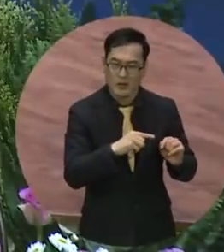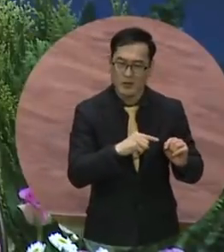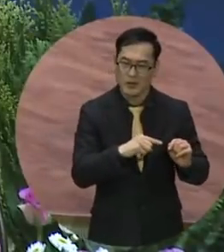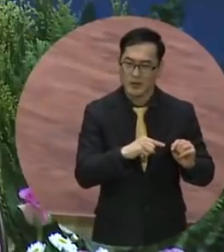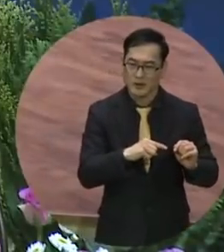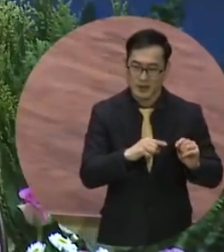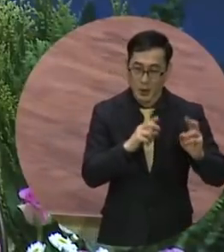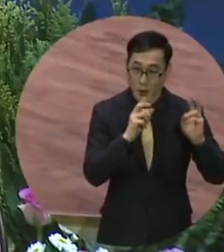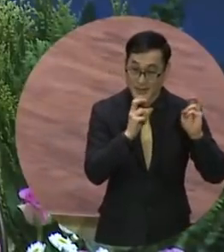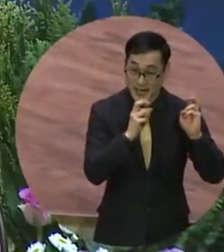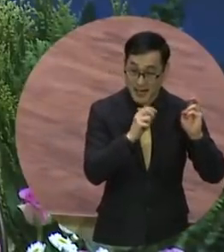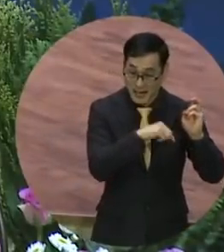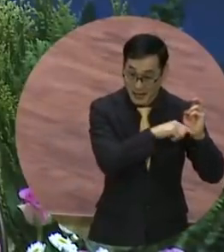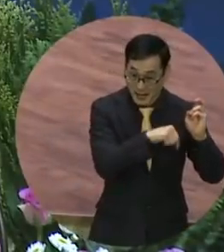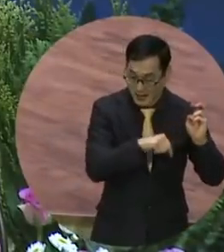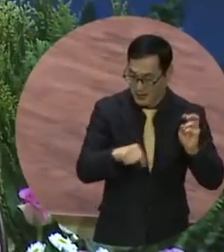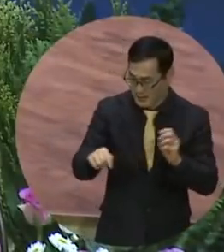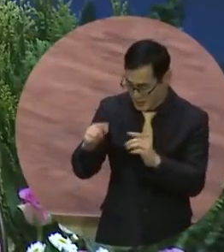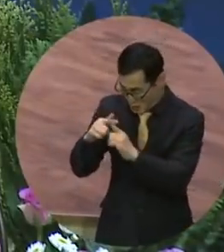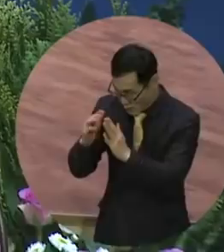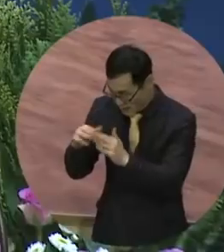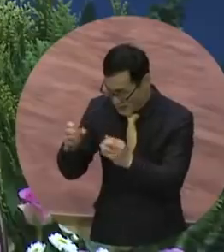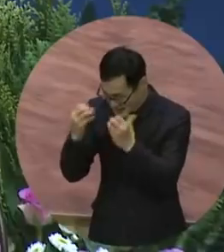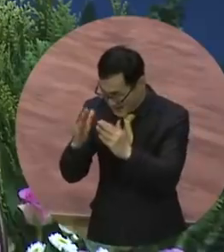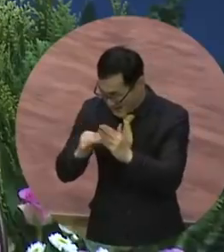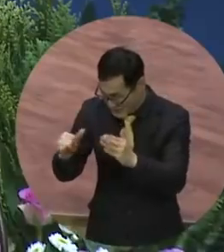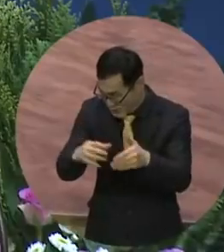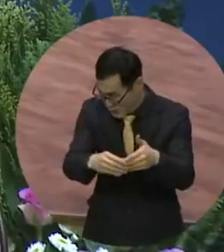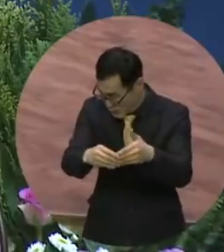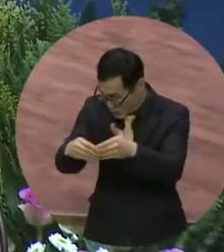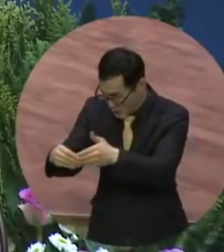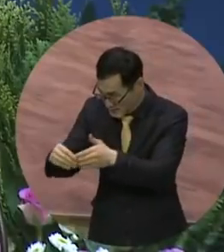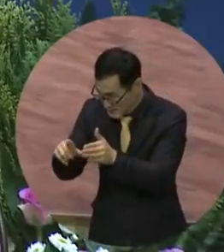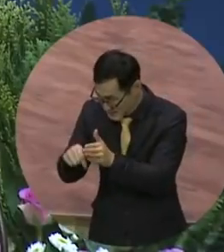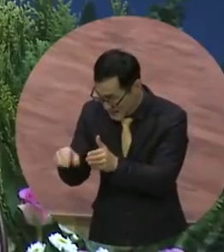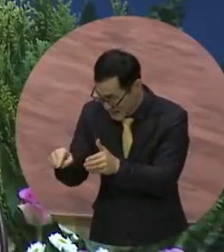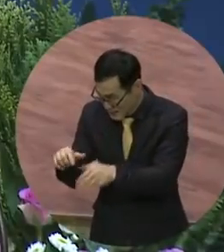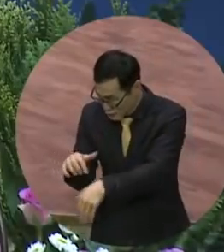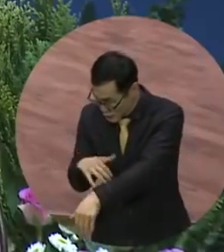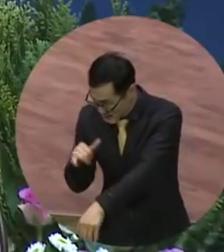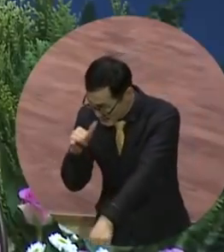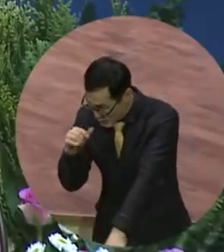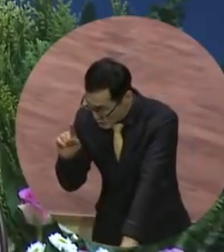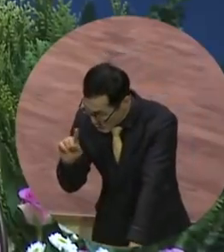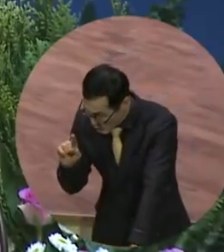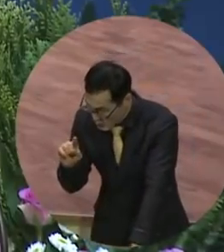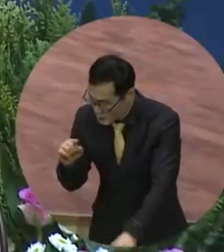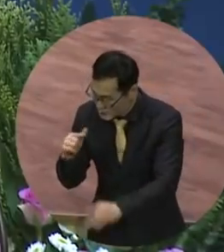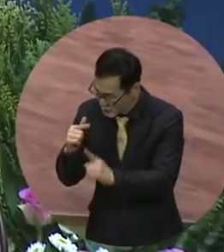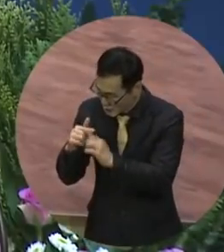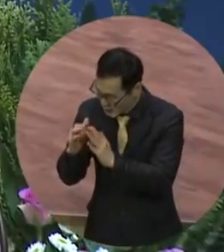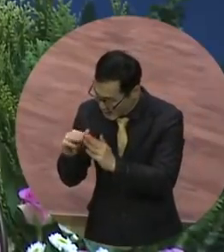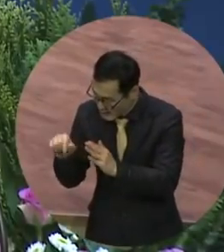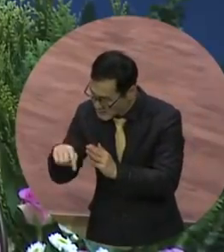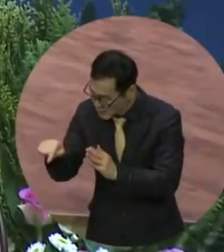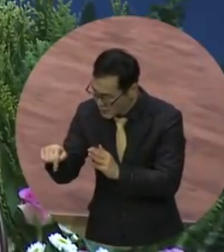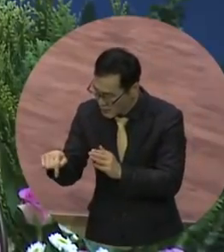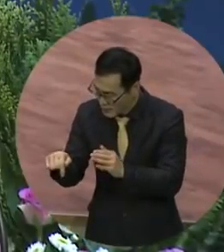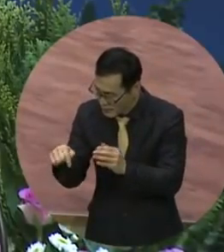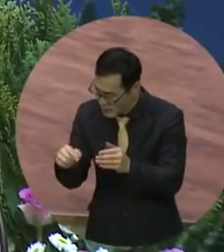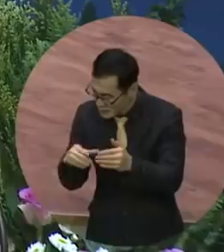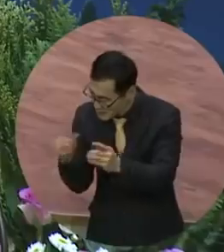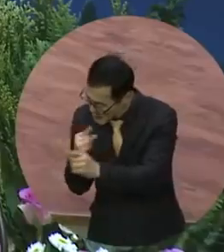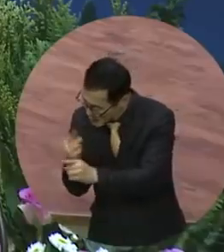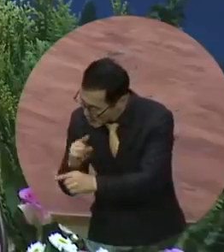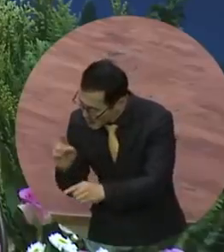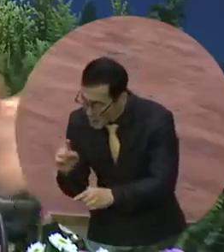거예요. 이 교회의 문제점이 뭐냐. 새가족이 왔을 때 어떤 불편함이 있고 교회에서 지금 고쳐야 될